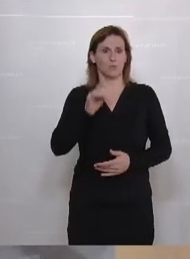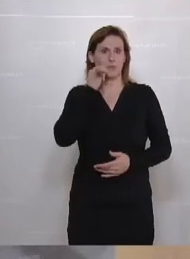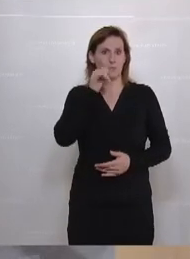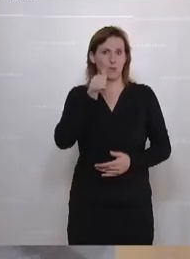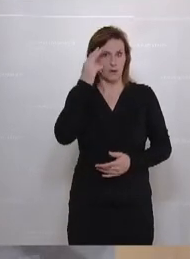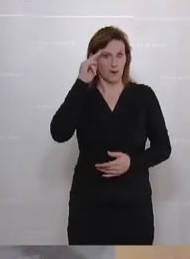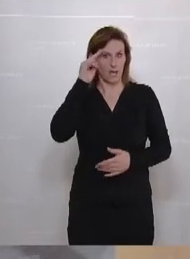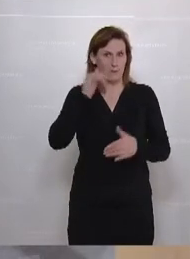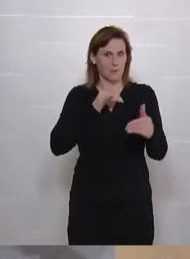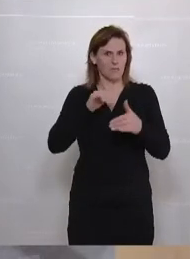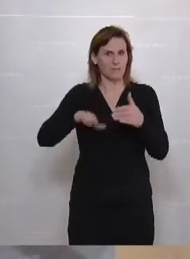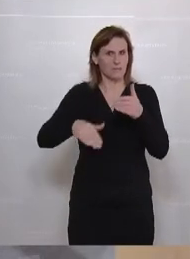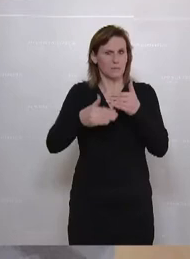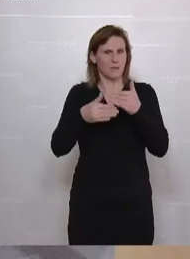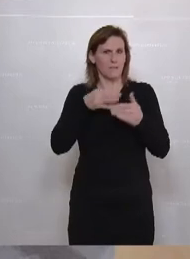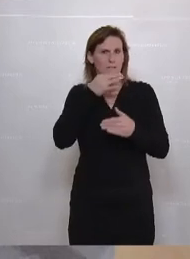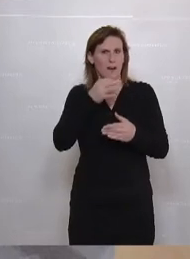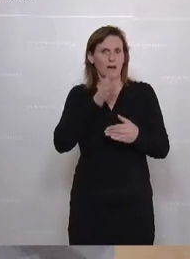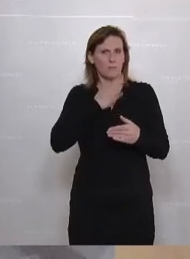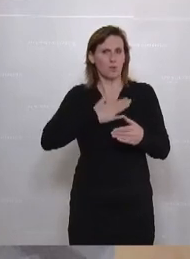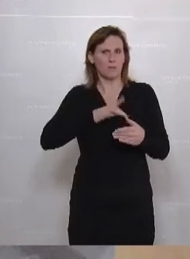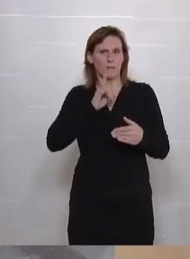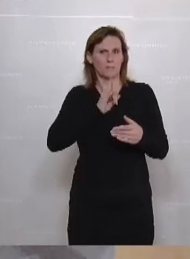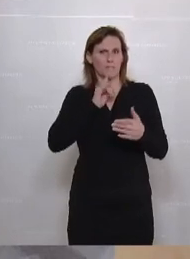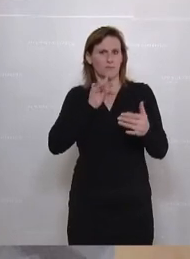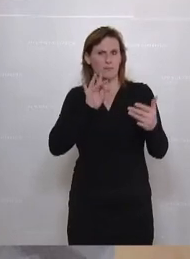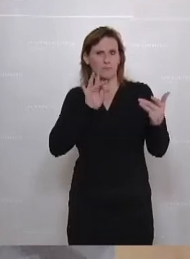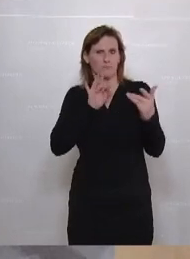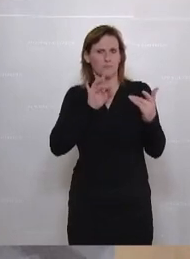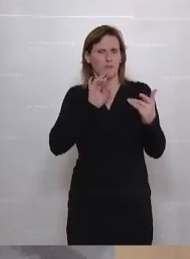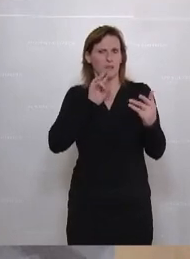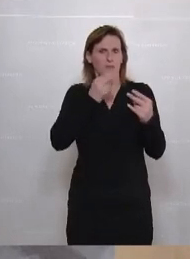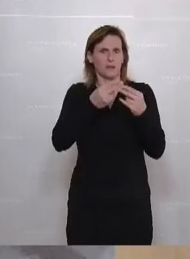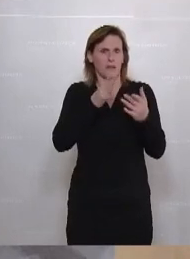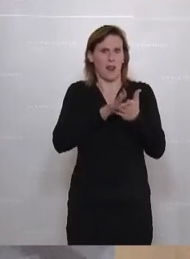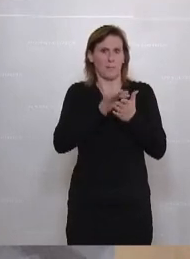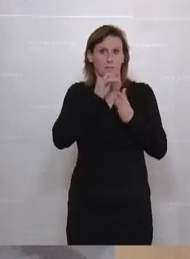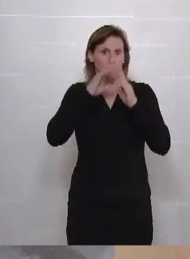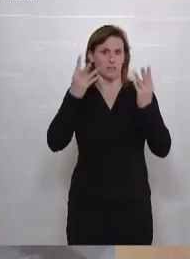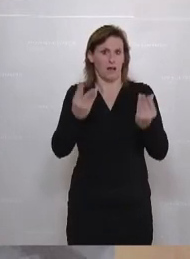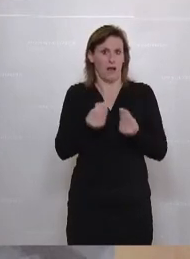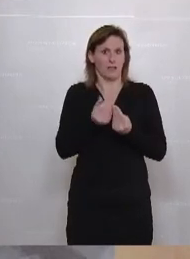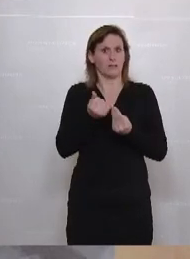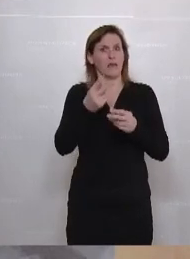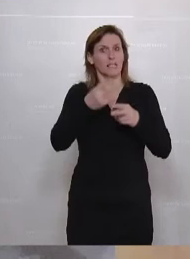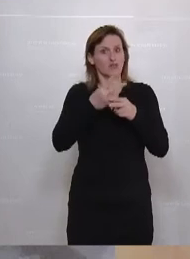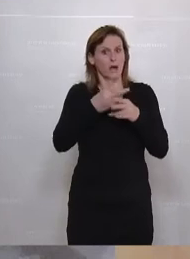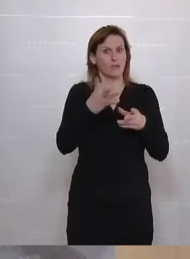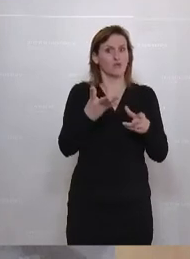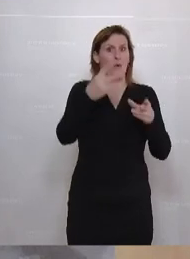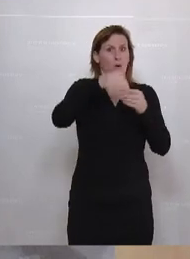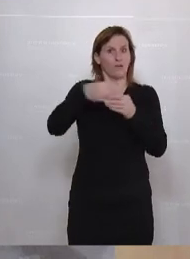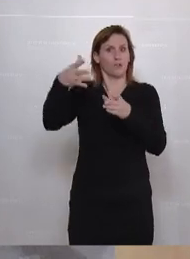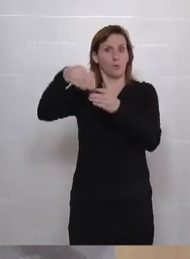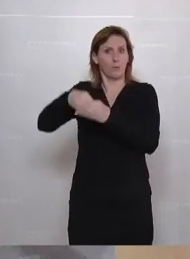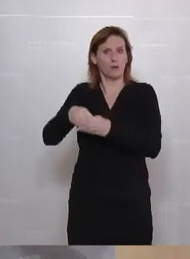Kollegen Brandstätter. Ich möchte Ihnen da ein bisschen widersprechen. Ich glaube, es funktioniert nicht vollumfänglich. Einige Staaten haben aufgenommen und vor allem, wenn ich mir anschaue, wie